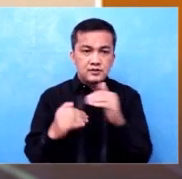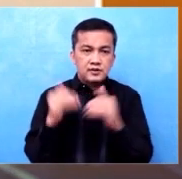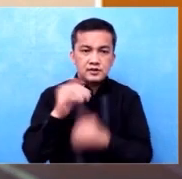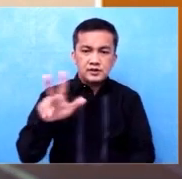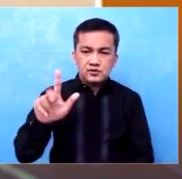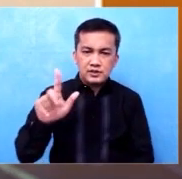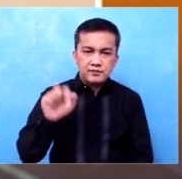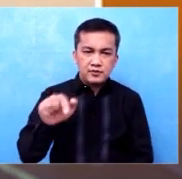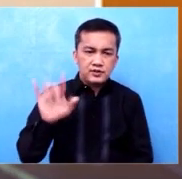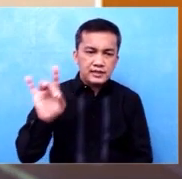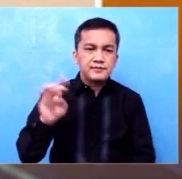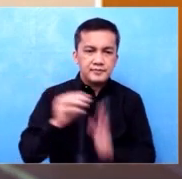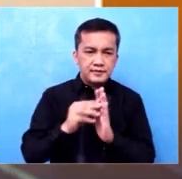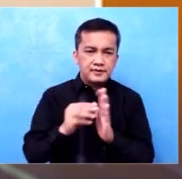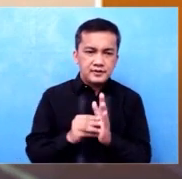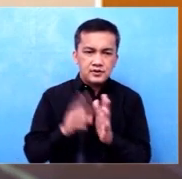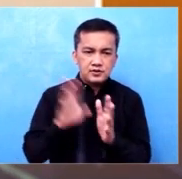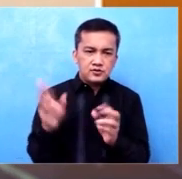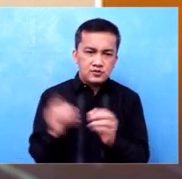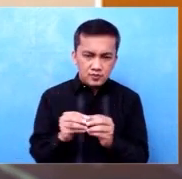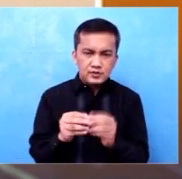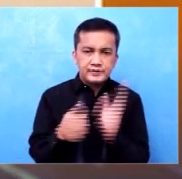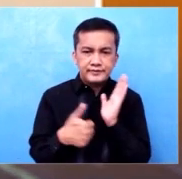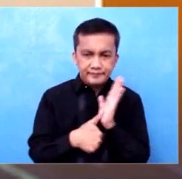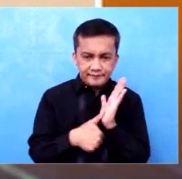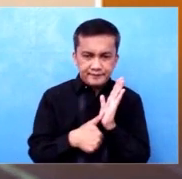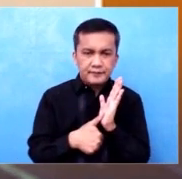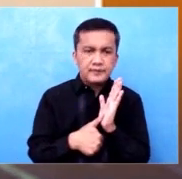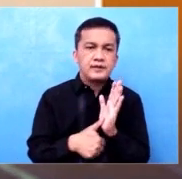ang total ng kanilang mga botante. Higit one-third